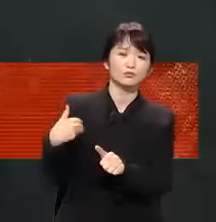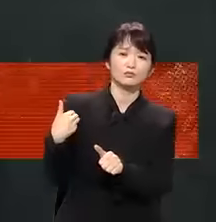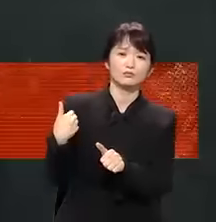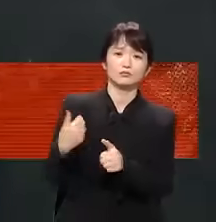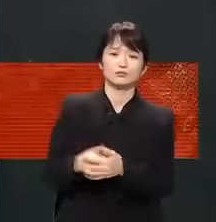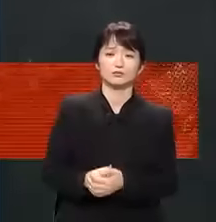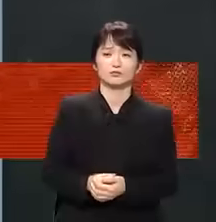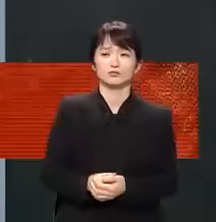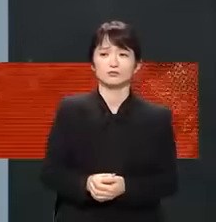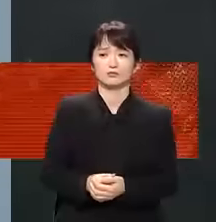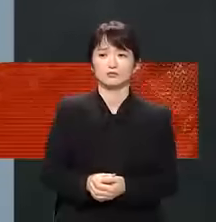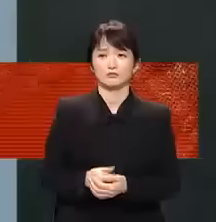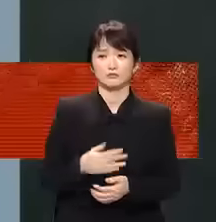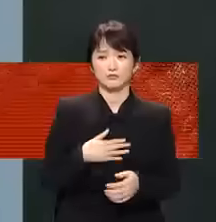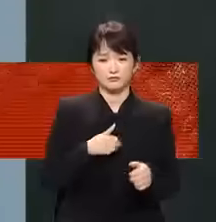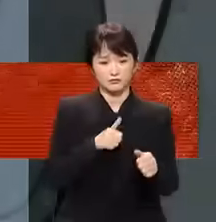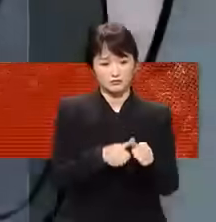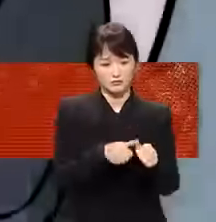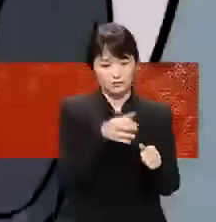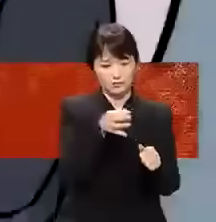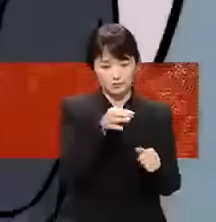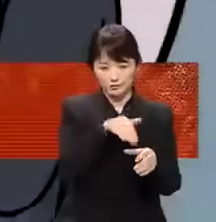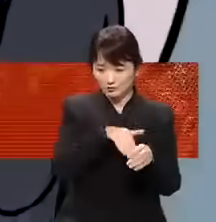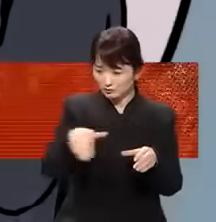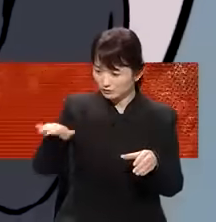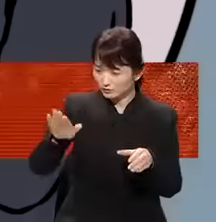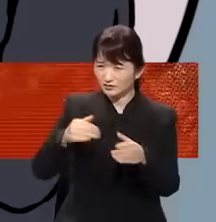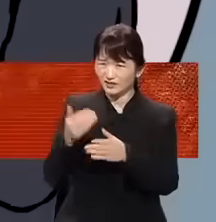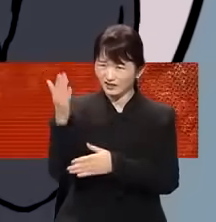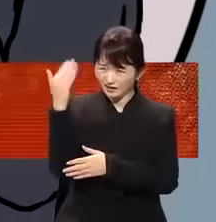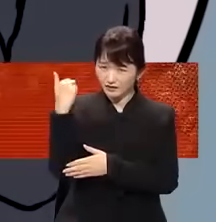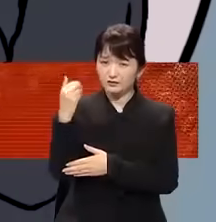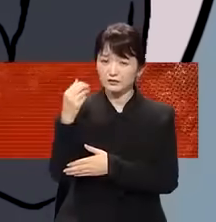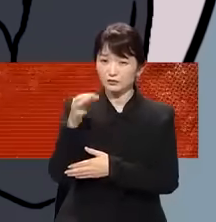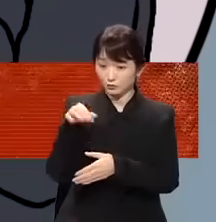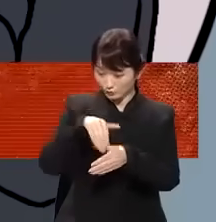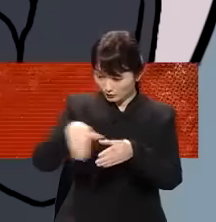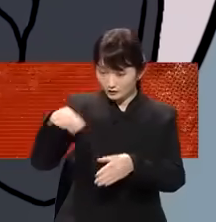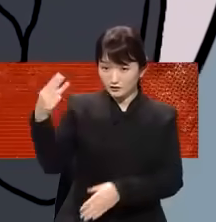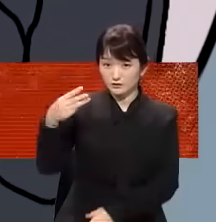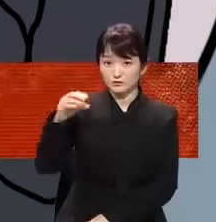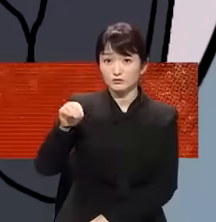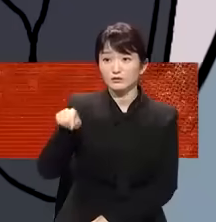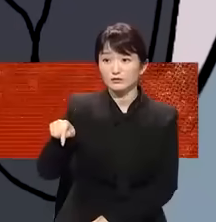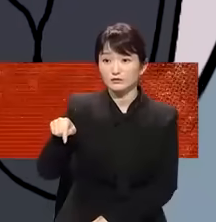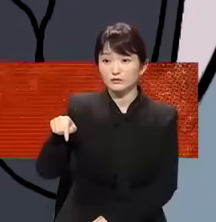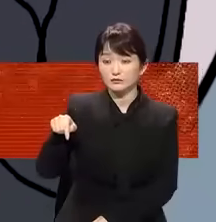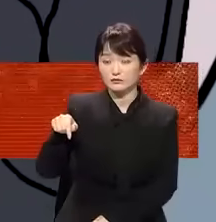아 내가 이거를 잠은 비용을 안 보내면 예전에 썼던 거의 3천만 원 되는 돈 있잖아요